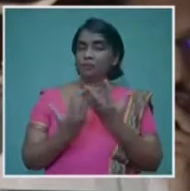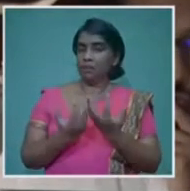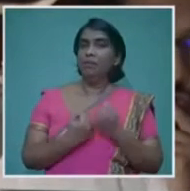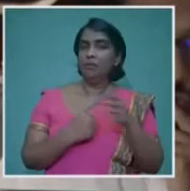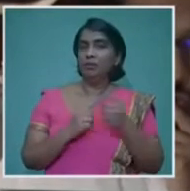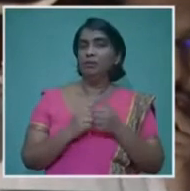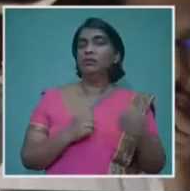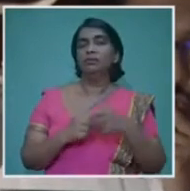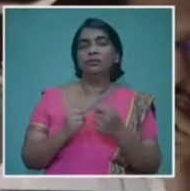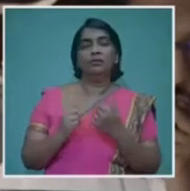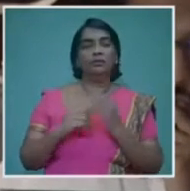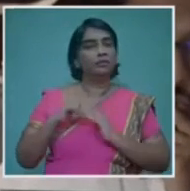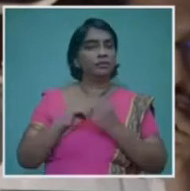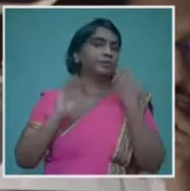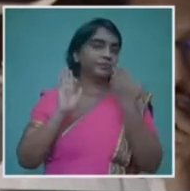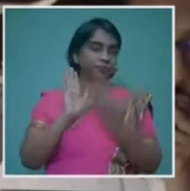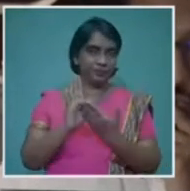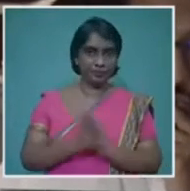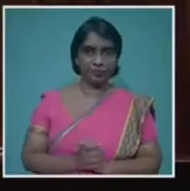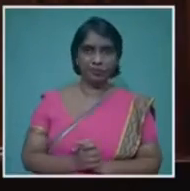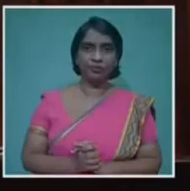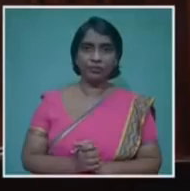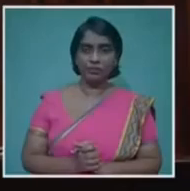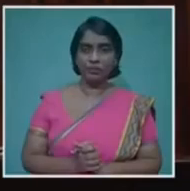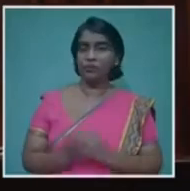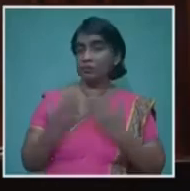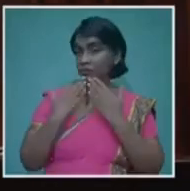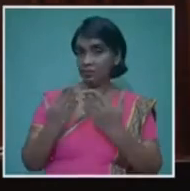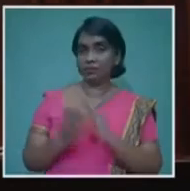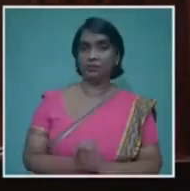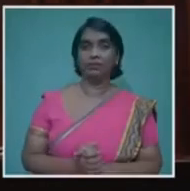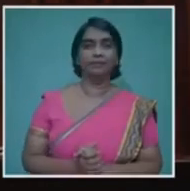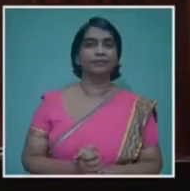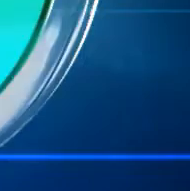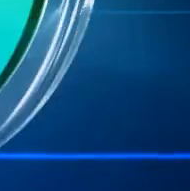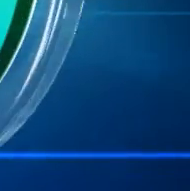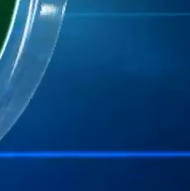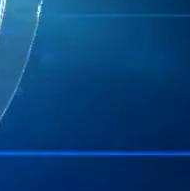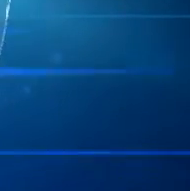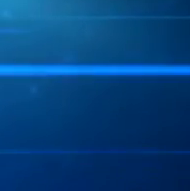සඳහා තමයි මේ අවශ්‍ය සංශෝධනය කළේ. බොහොම ස්තුතියි. බොහොම ස්තුතියි ඔබතුමාට.